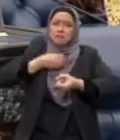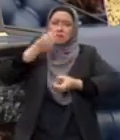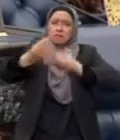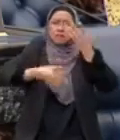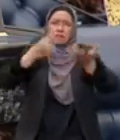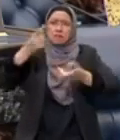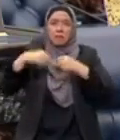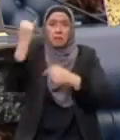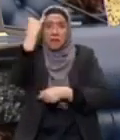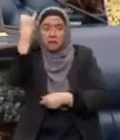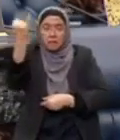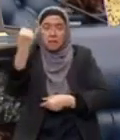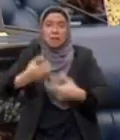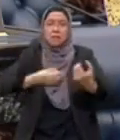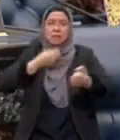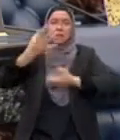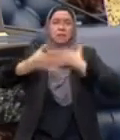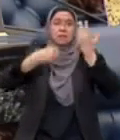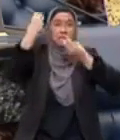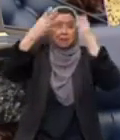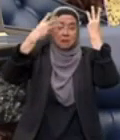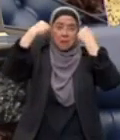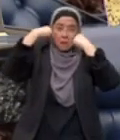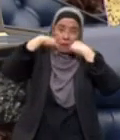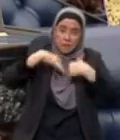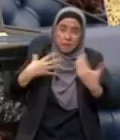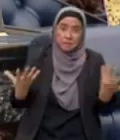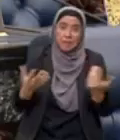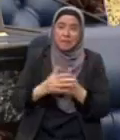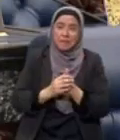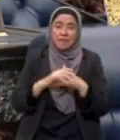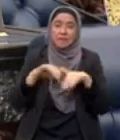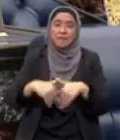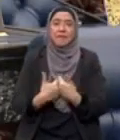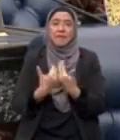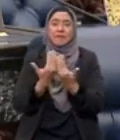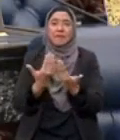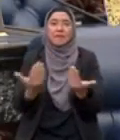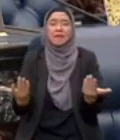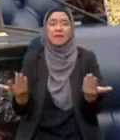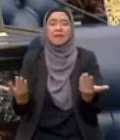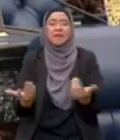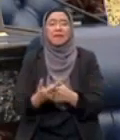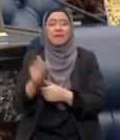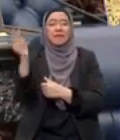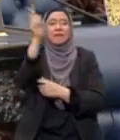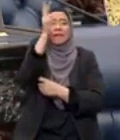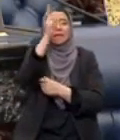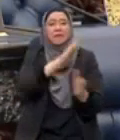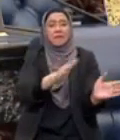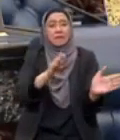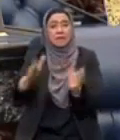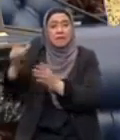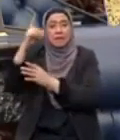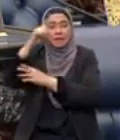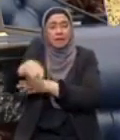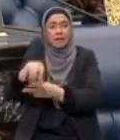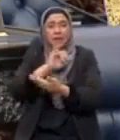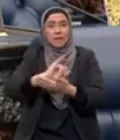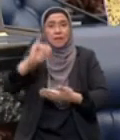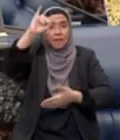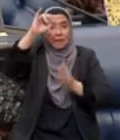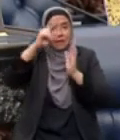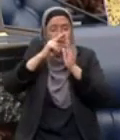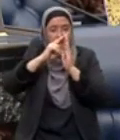merancang untuk memperluaskan juga reformasi institusi ke sektor kehakiman dan penguatkuasaan